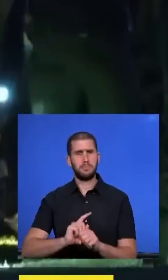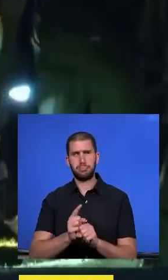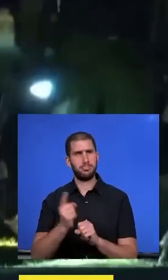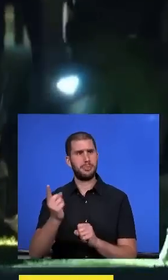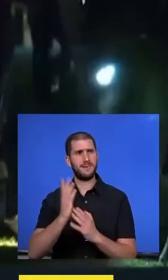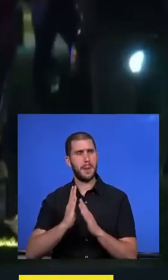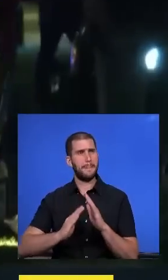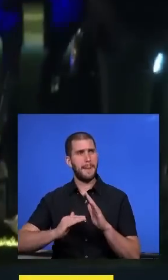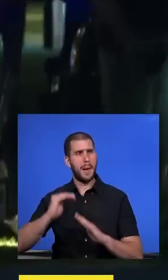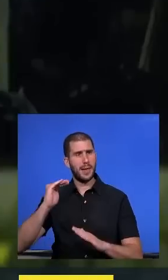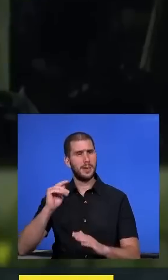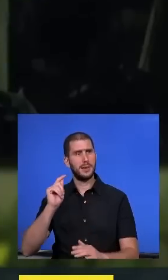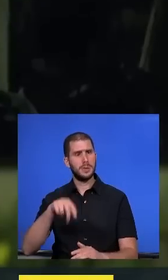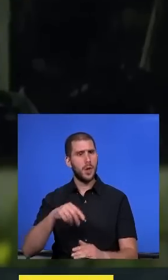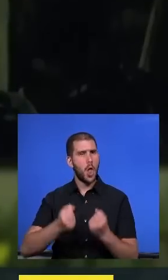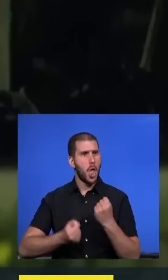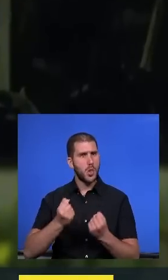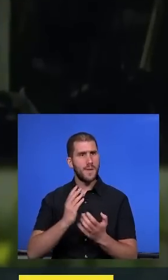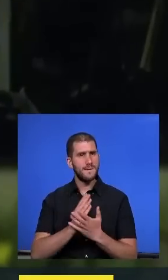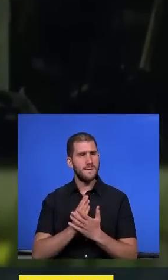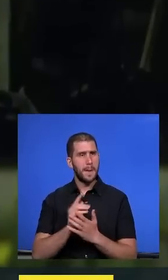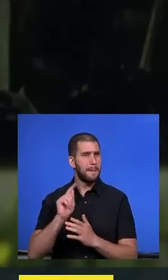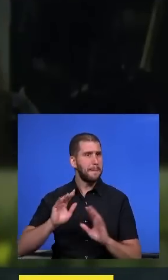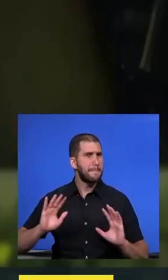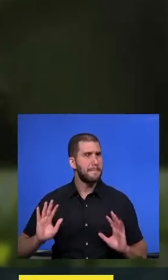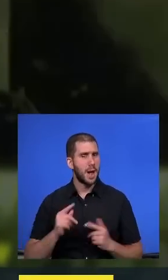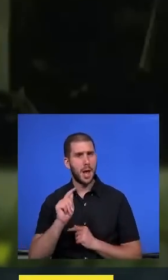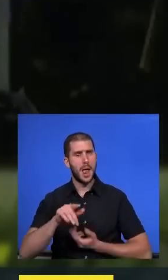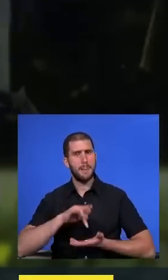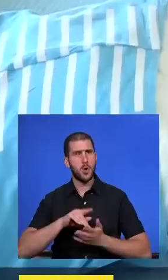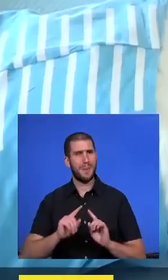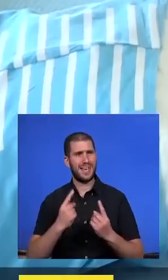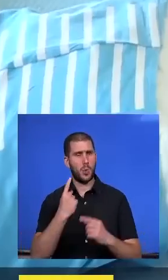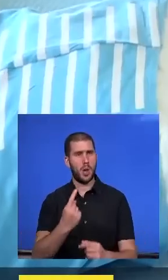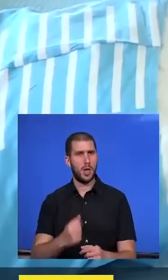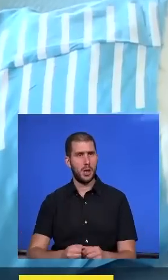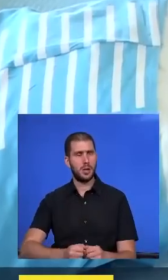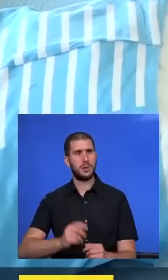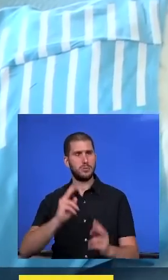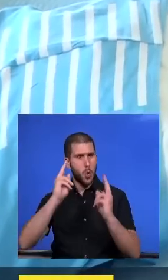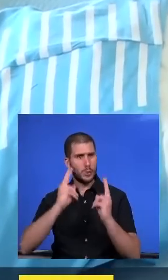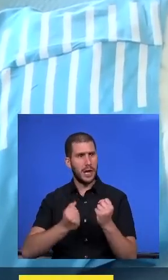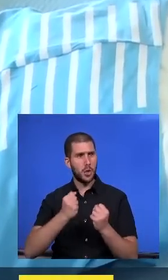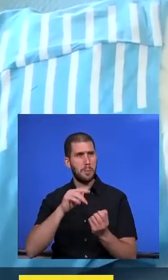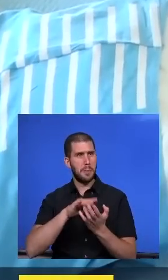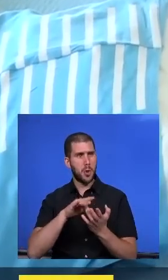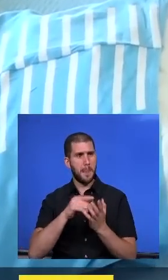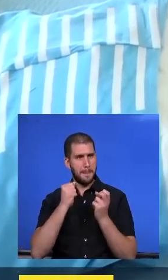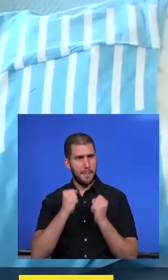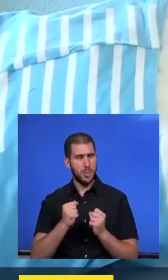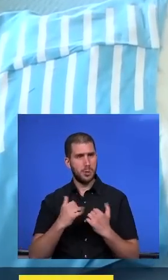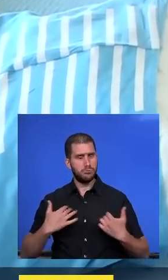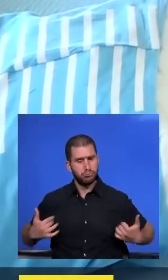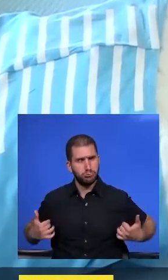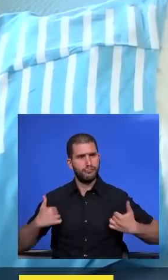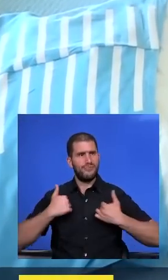במעלית, יורד לאוטו ומגיע במהירות האפשרית למקום האירוע, עוצר את האוטו במקום בטוח,